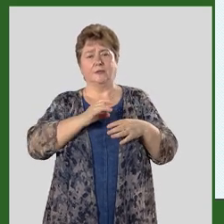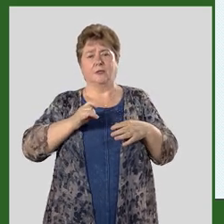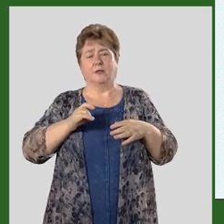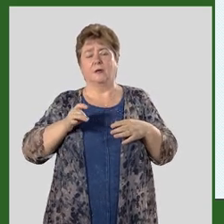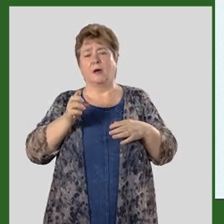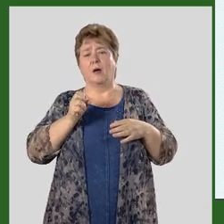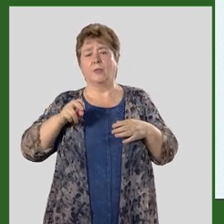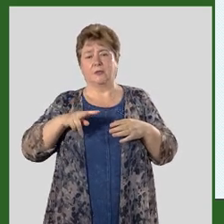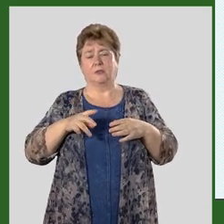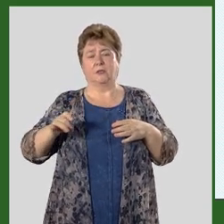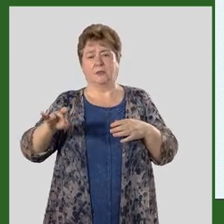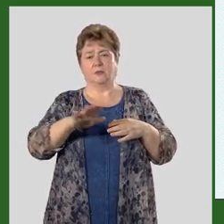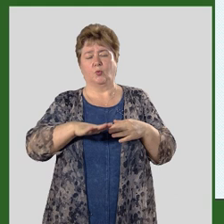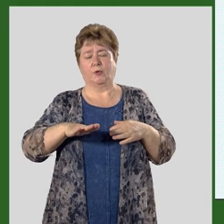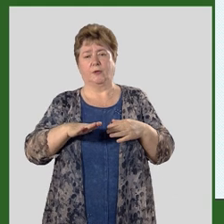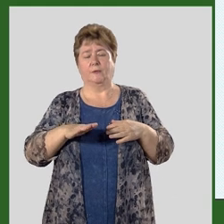республики.